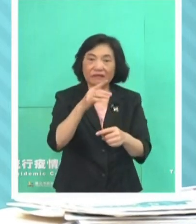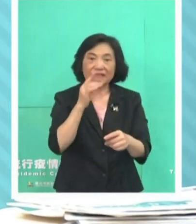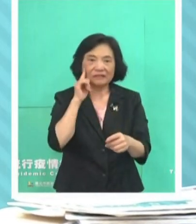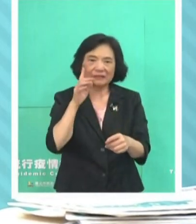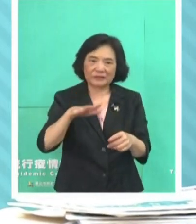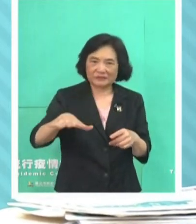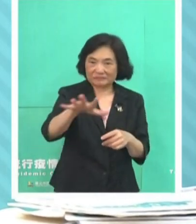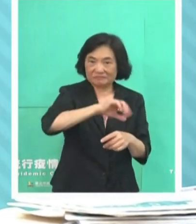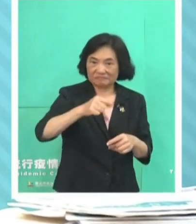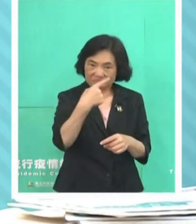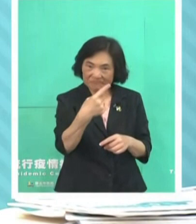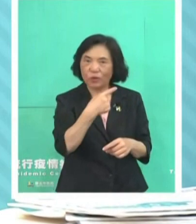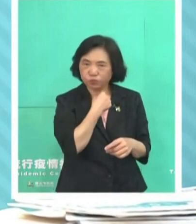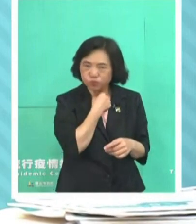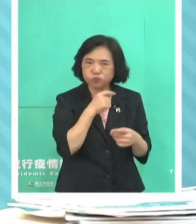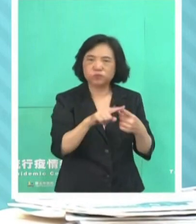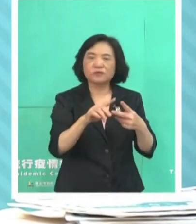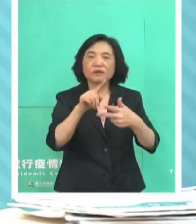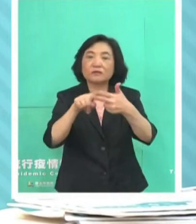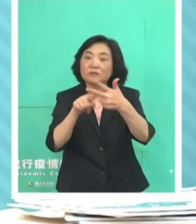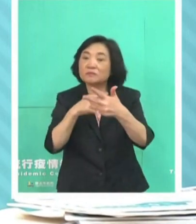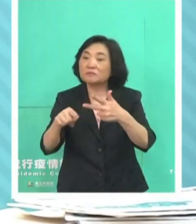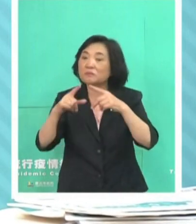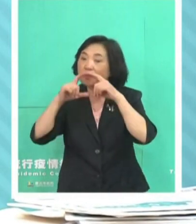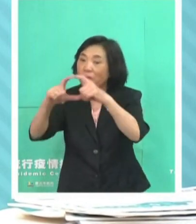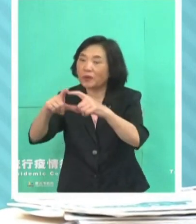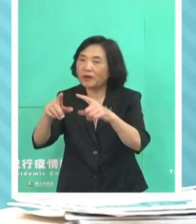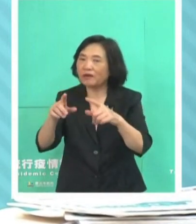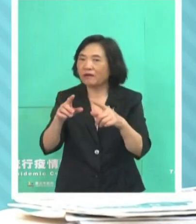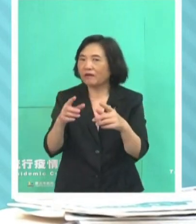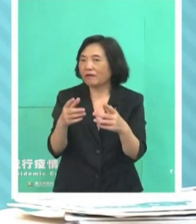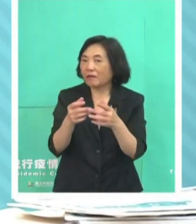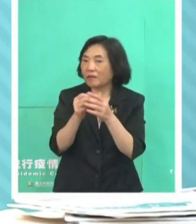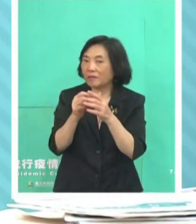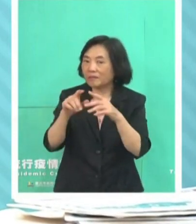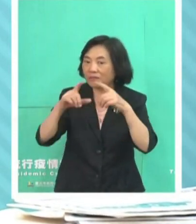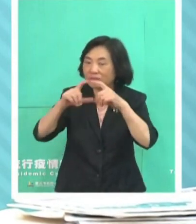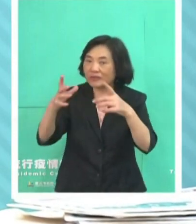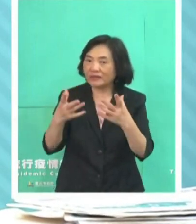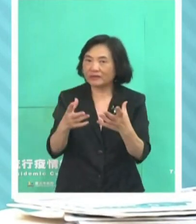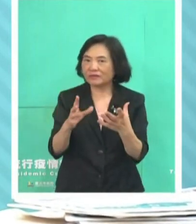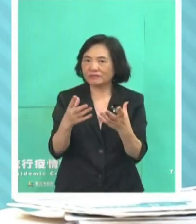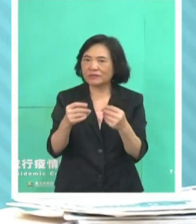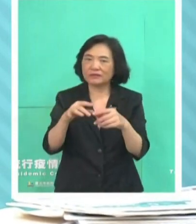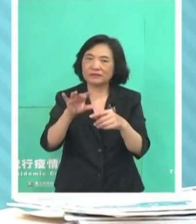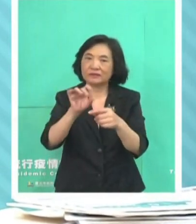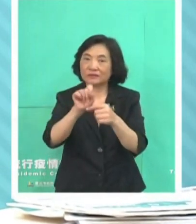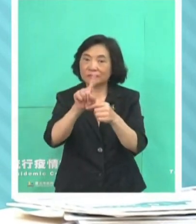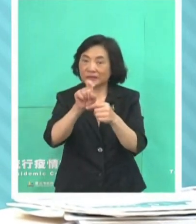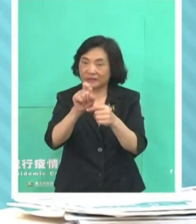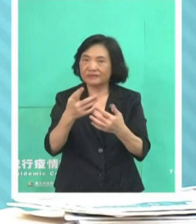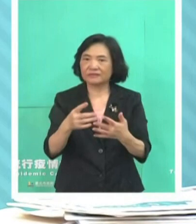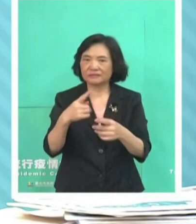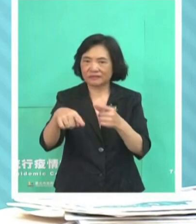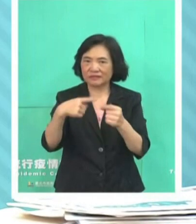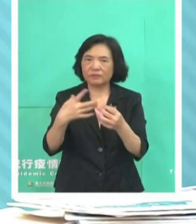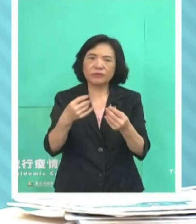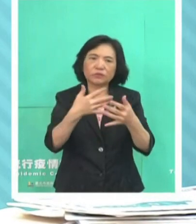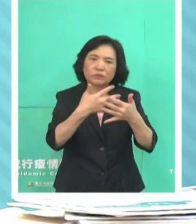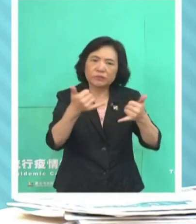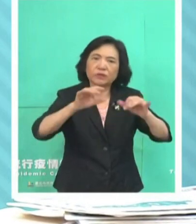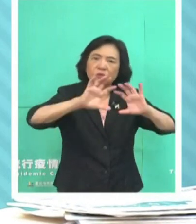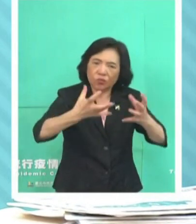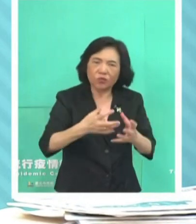谋求统一。那朱立伦回给习近平的贺电中，他有讲到110年，可是没有提到民国